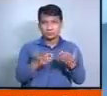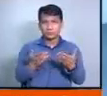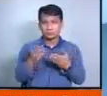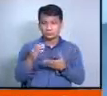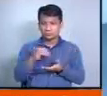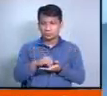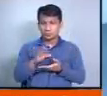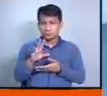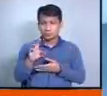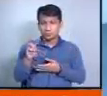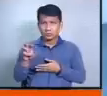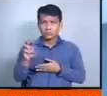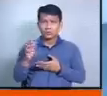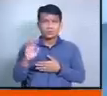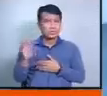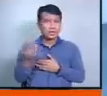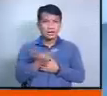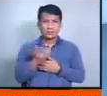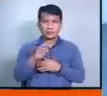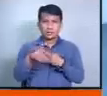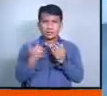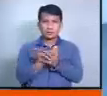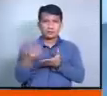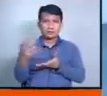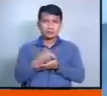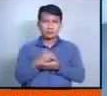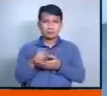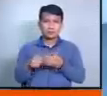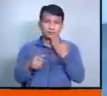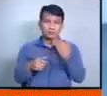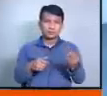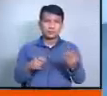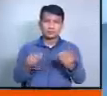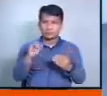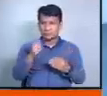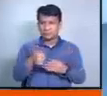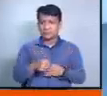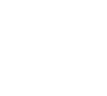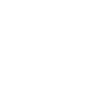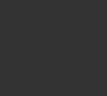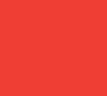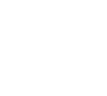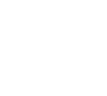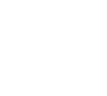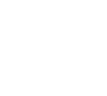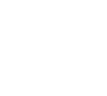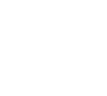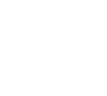tinubuan ng 5-6, lahat yan kunin natin, okay? Thank you. Sige, sir. Bukas salamat po, Idol. Yes, sir.